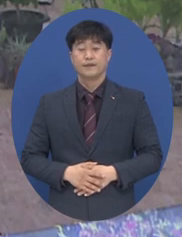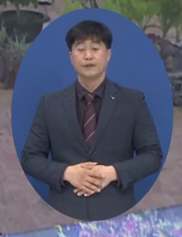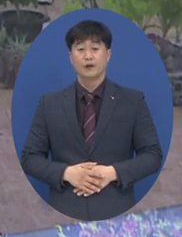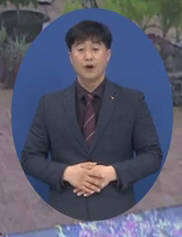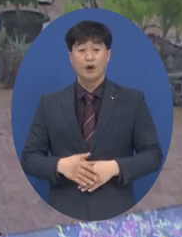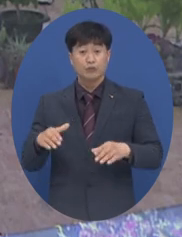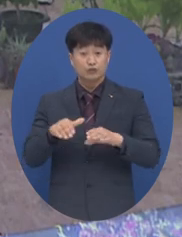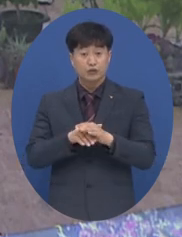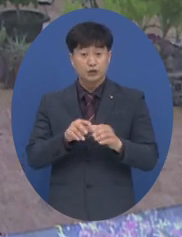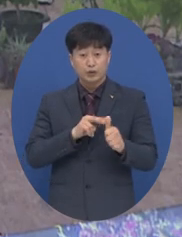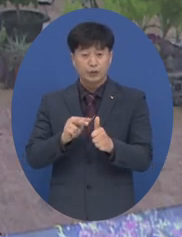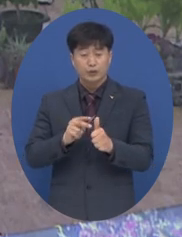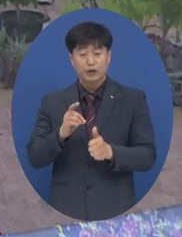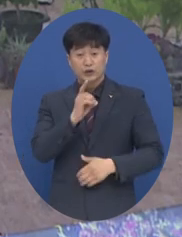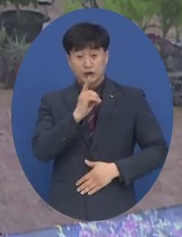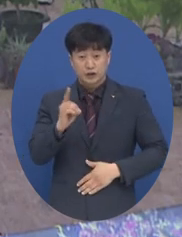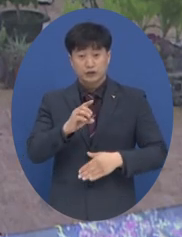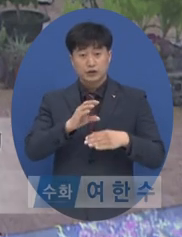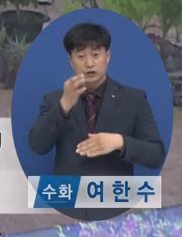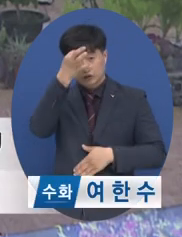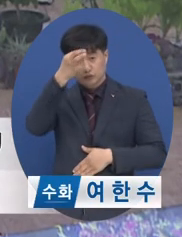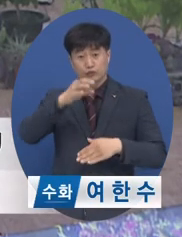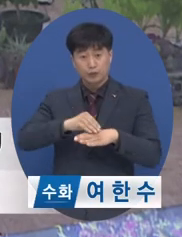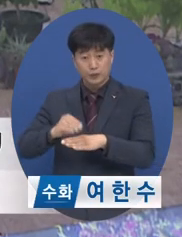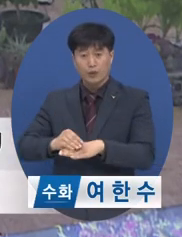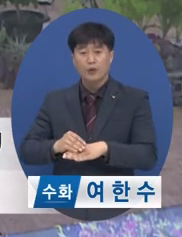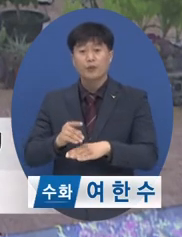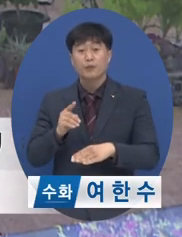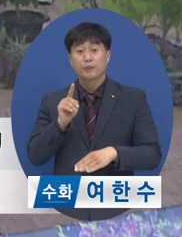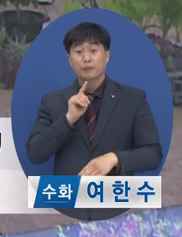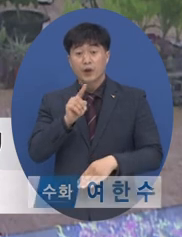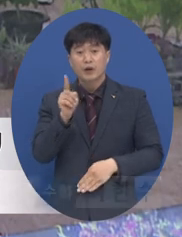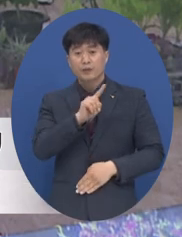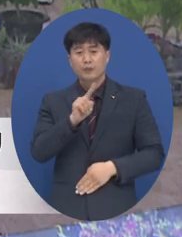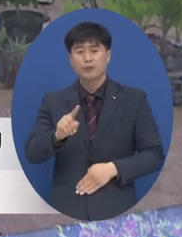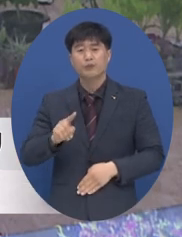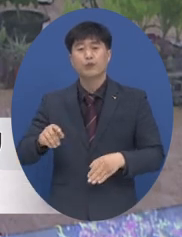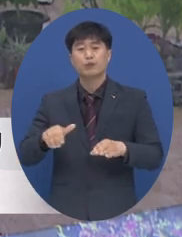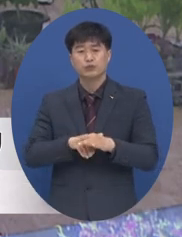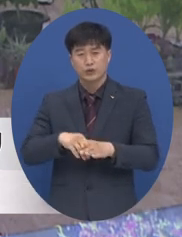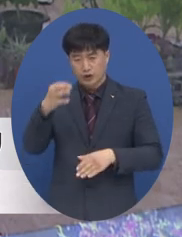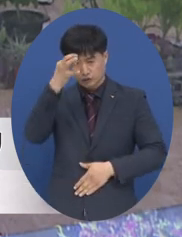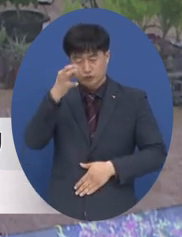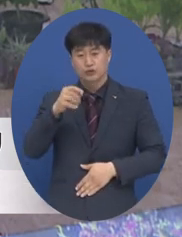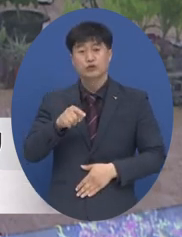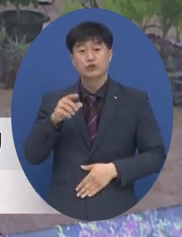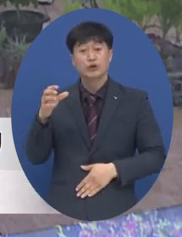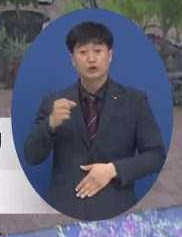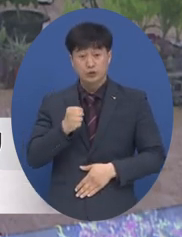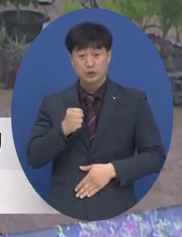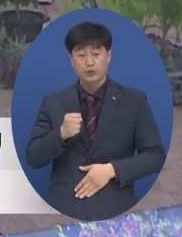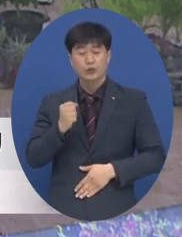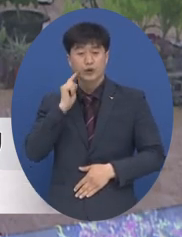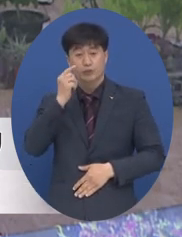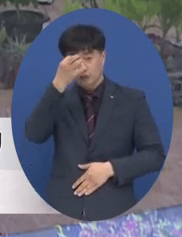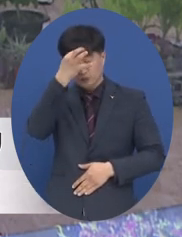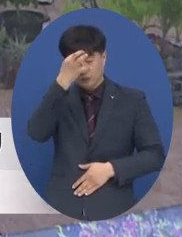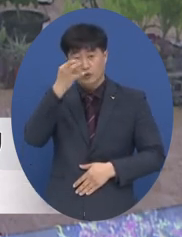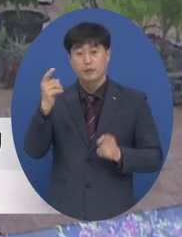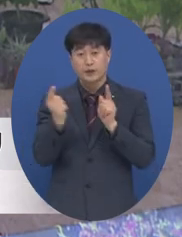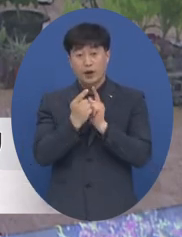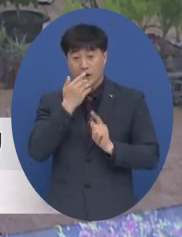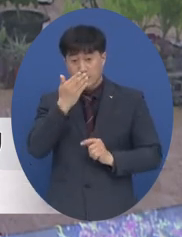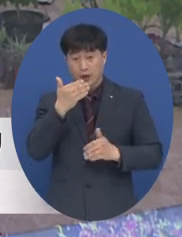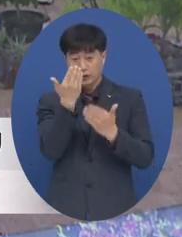문화콘텐츠의 디지털 기술을 접목한 것을 문화 기술이라고 하는데요 문화 기술을 소재로 한 예술 작품들을 만나볼 수 있는 전시가